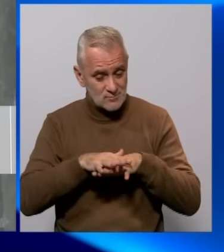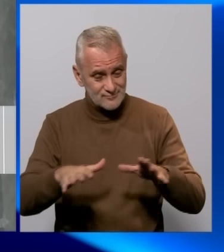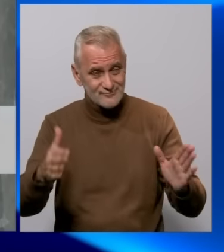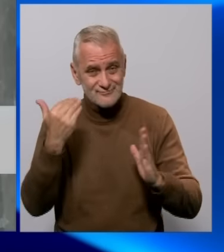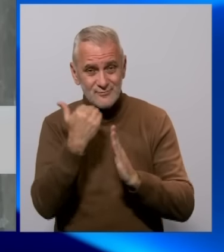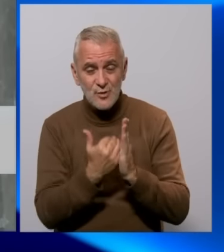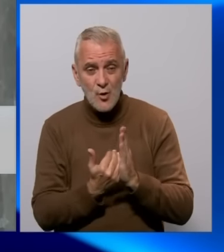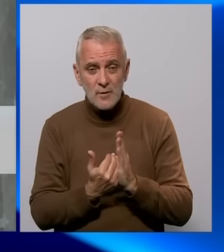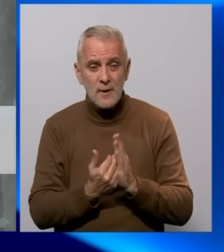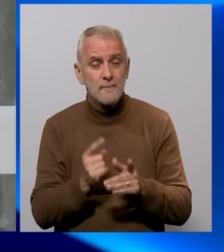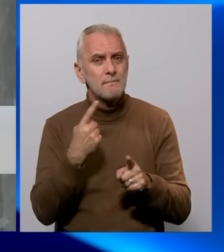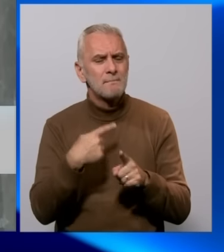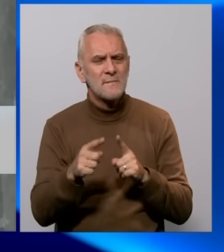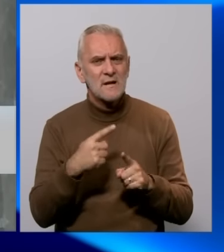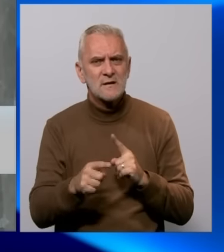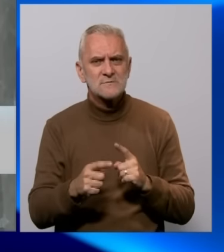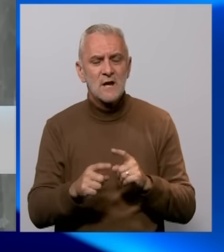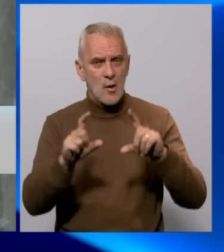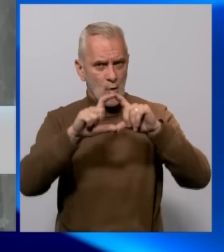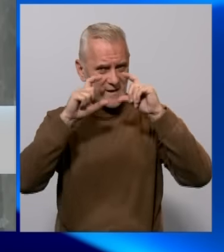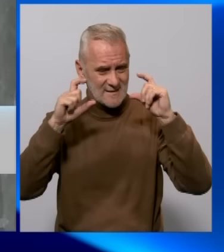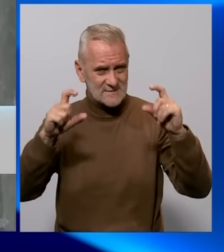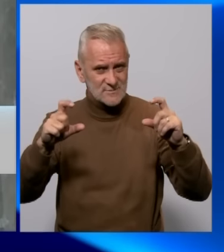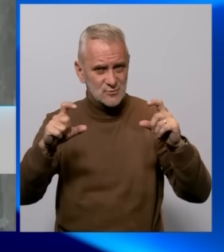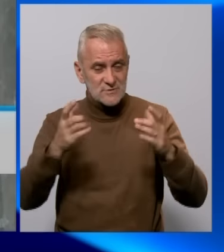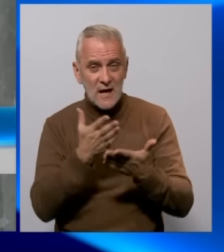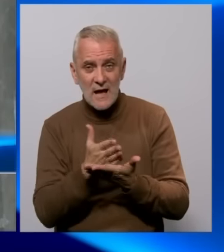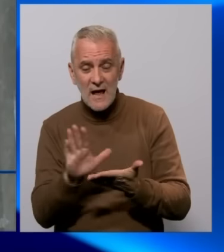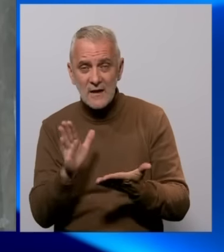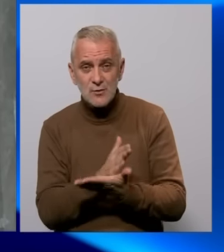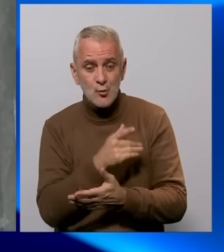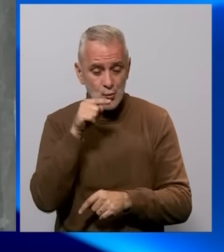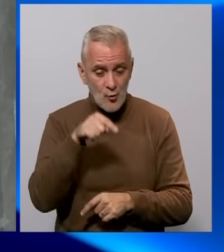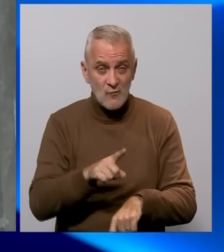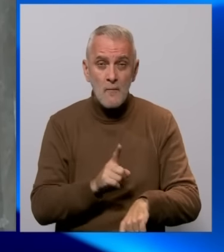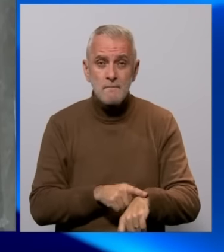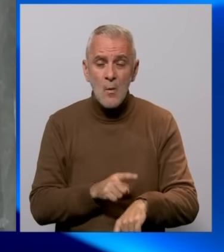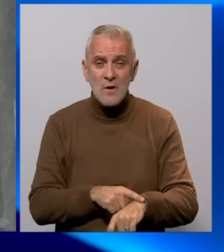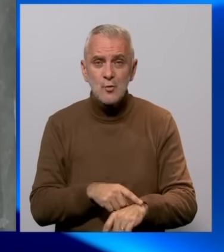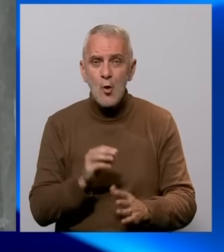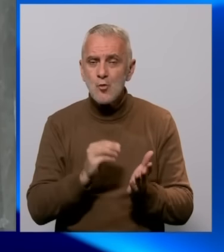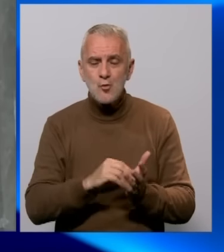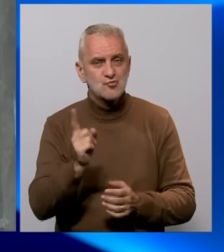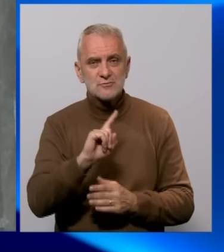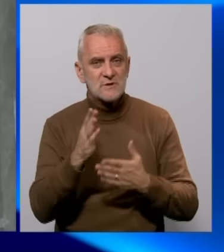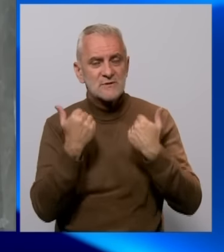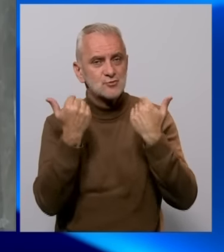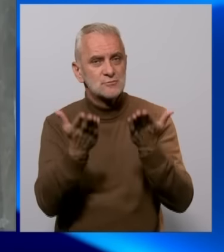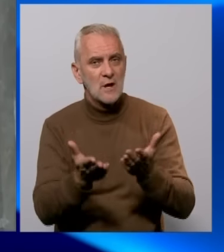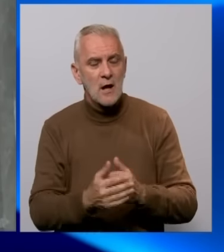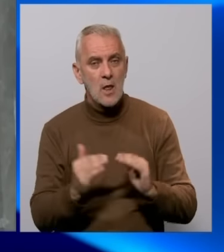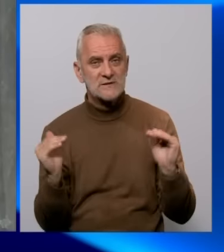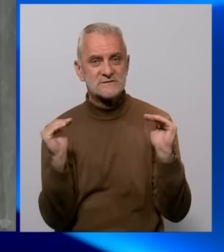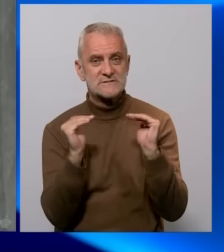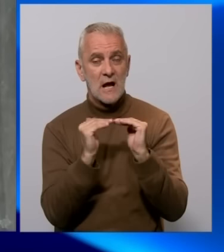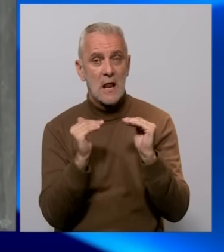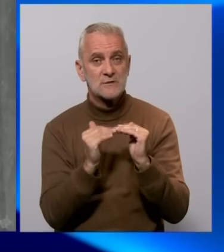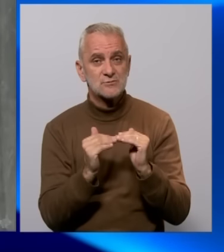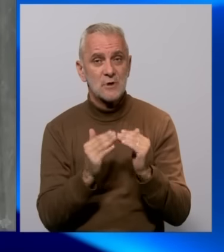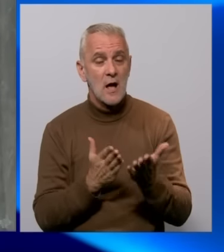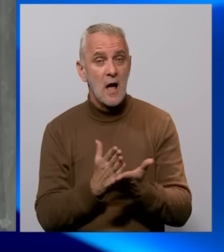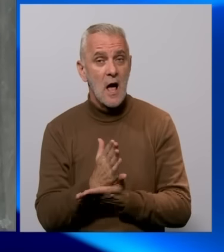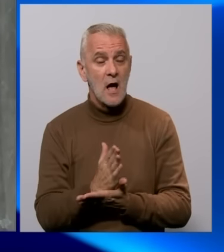programa iz razloga što institucije entiteta u ovom momentu još uvijek nisu dale, znači, saglasnost. Ukoliko